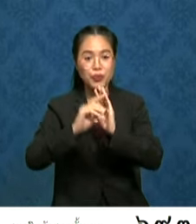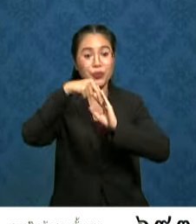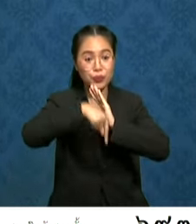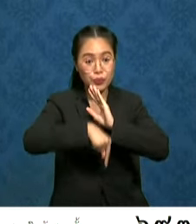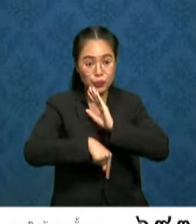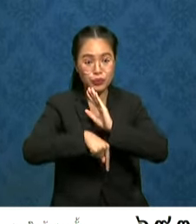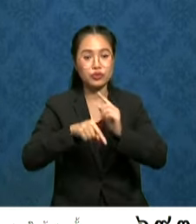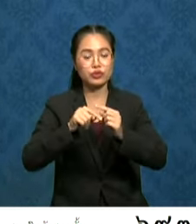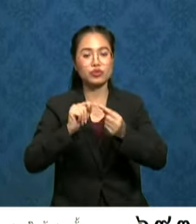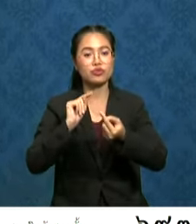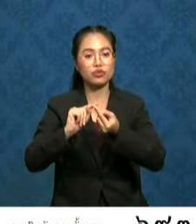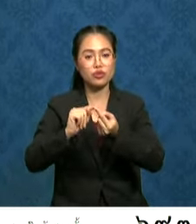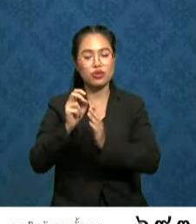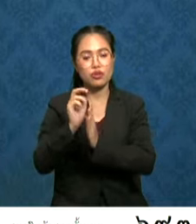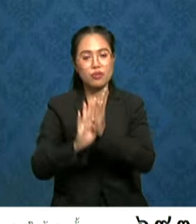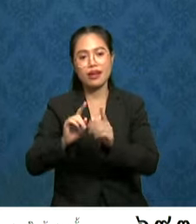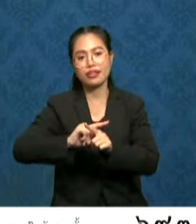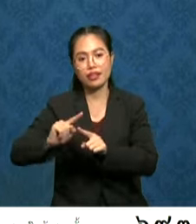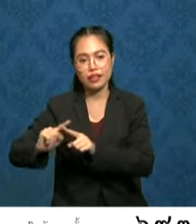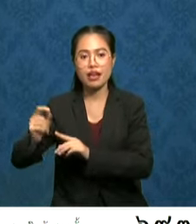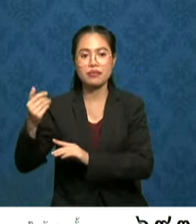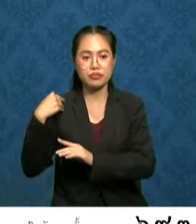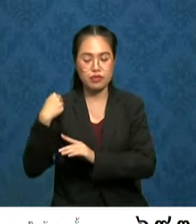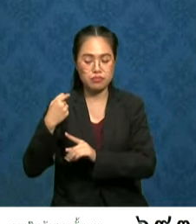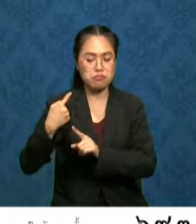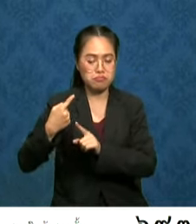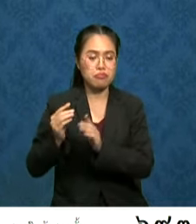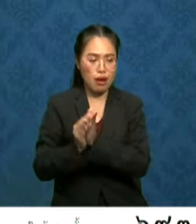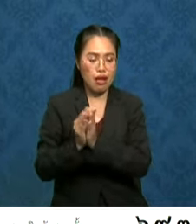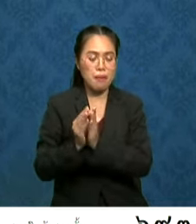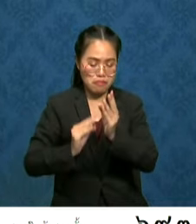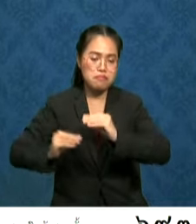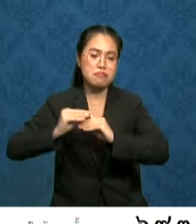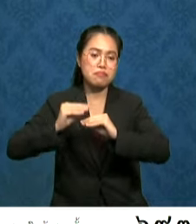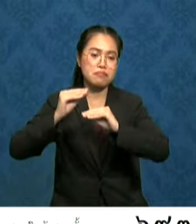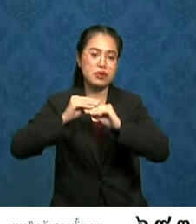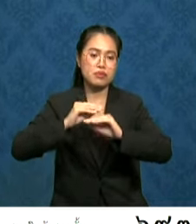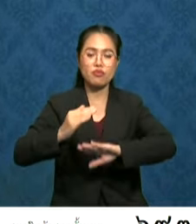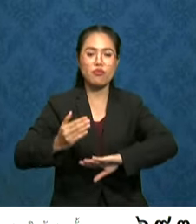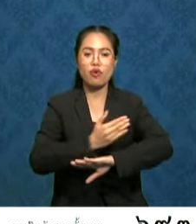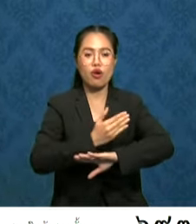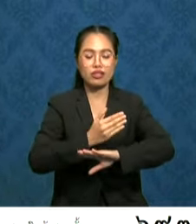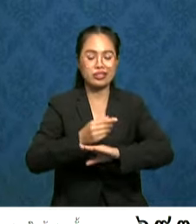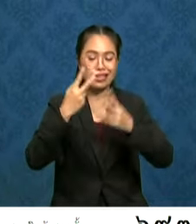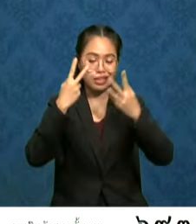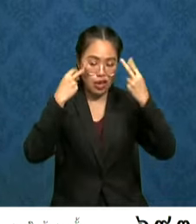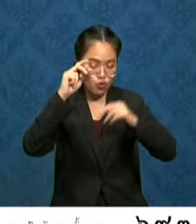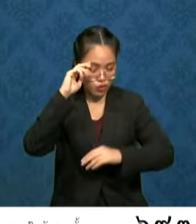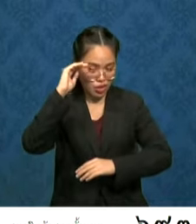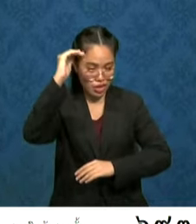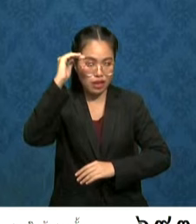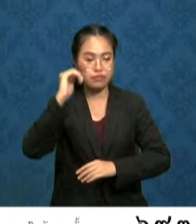เอ่อมาตรการย่อยนโยบายย่อยอะไรต่างๆเนี่ยมีเพิ่มเติมขึ้นมามากกว่าตอนที่มีการแถลงของคุณเศรษฐาค่ะ